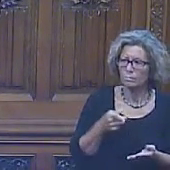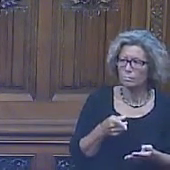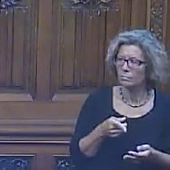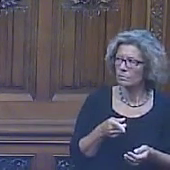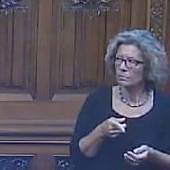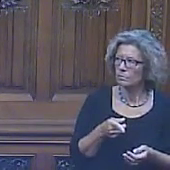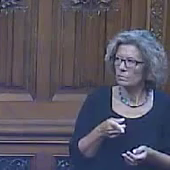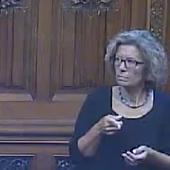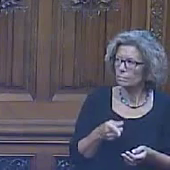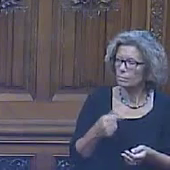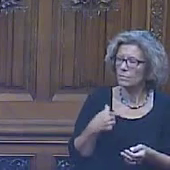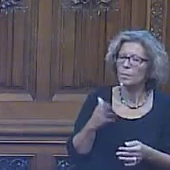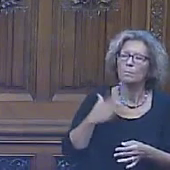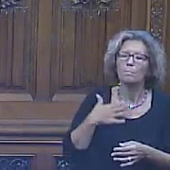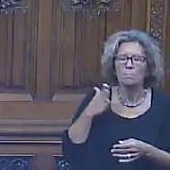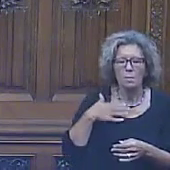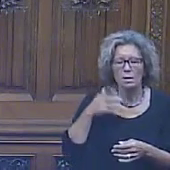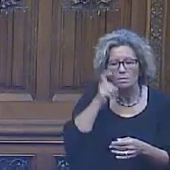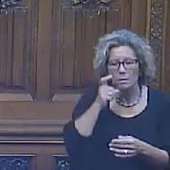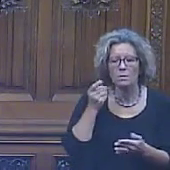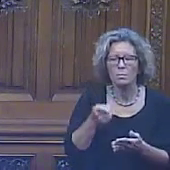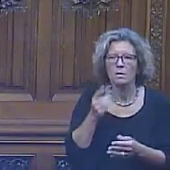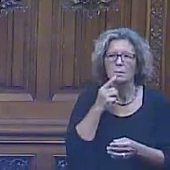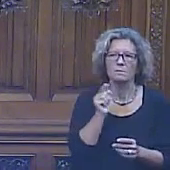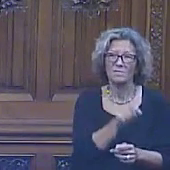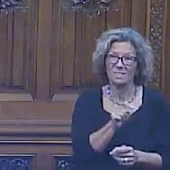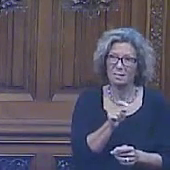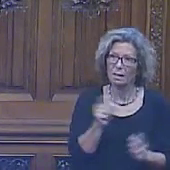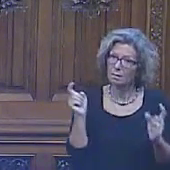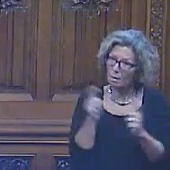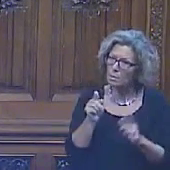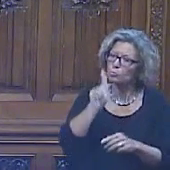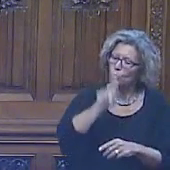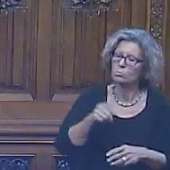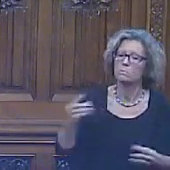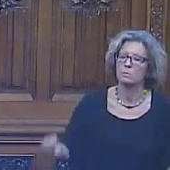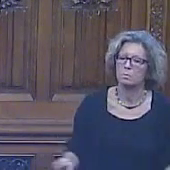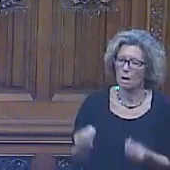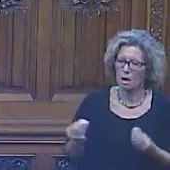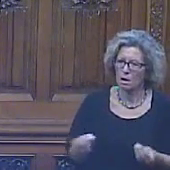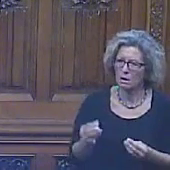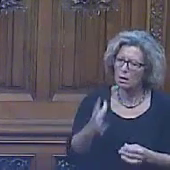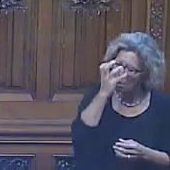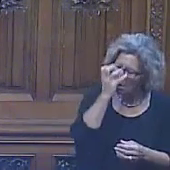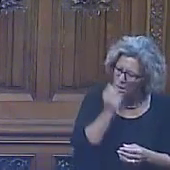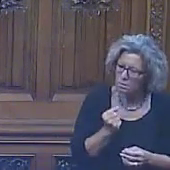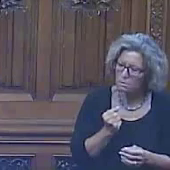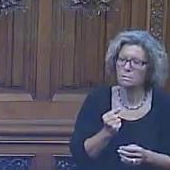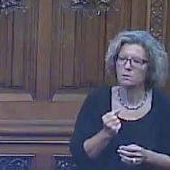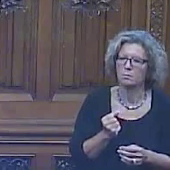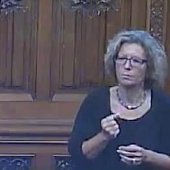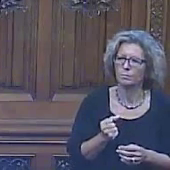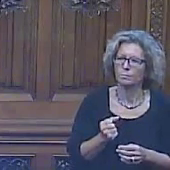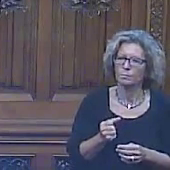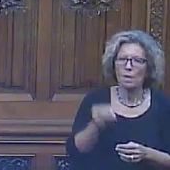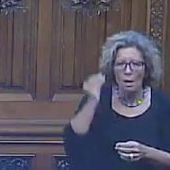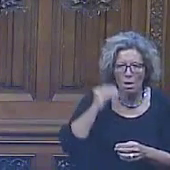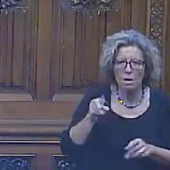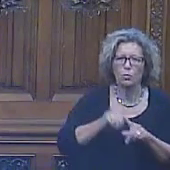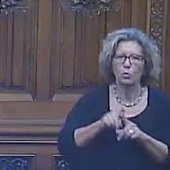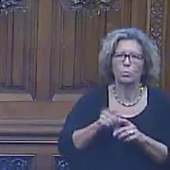Stadt überzeugt davon, dass wir diese Debatte sachlich, ernsthaft, ehrlich